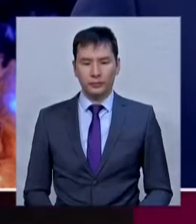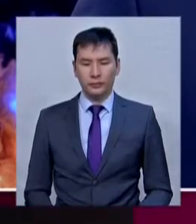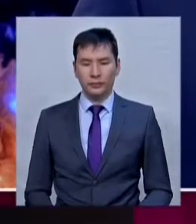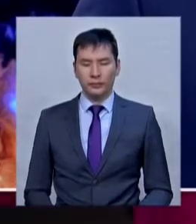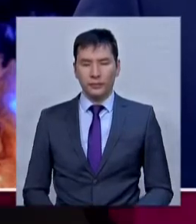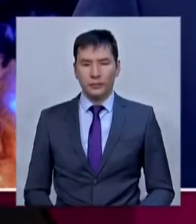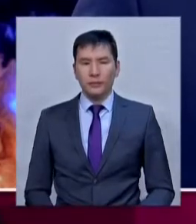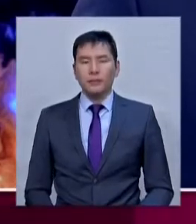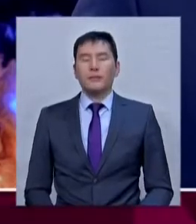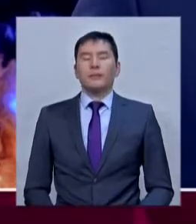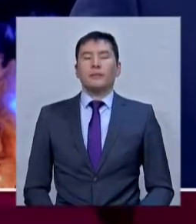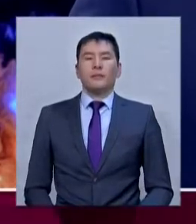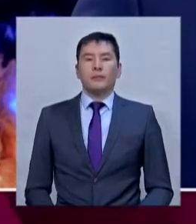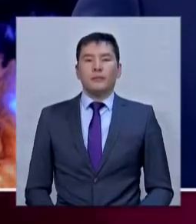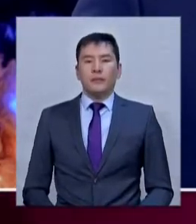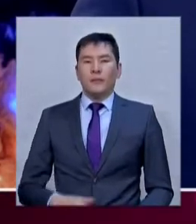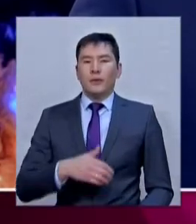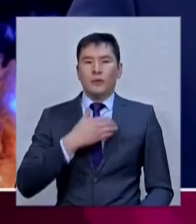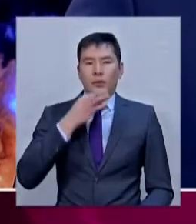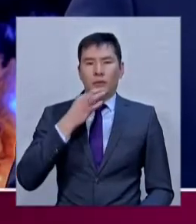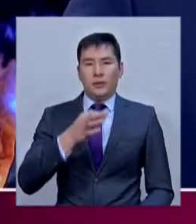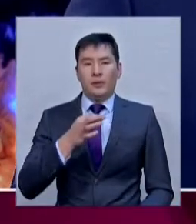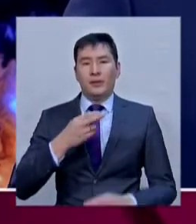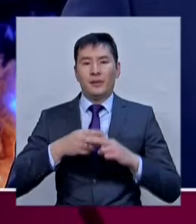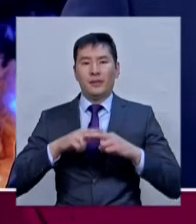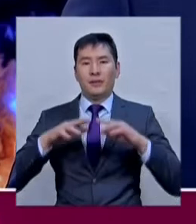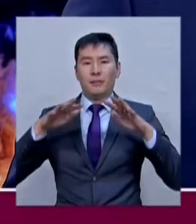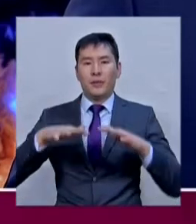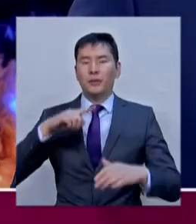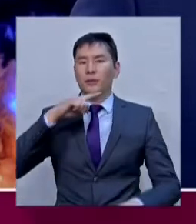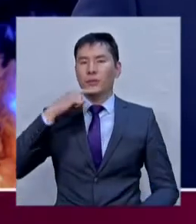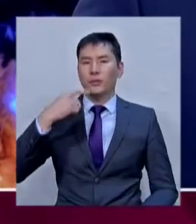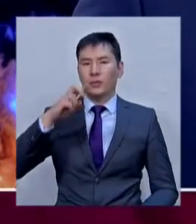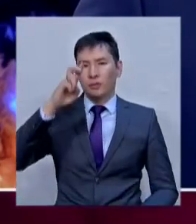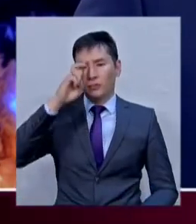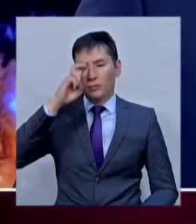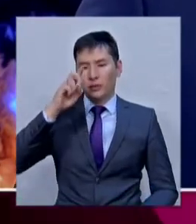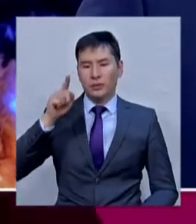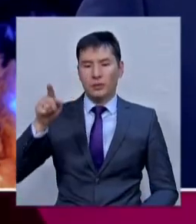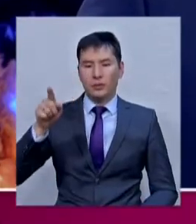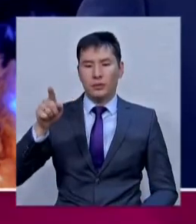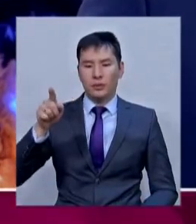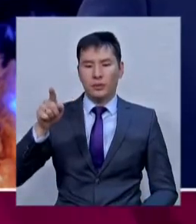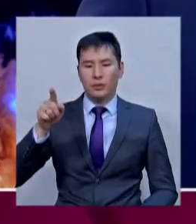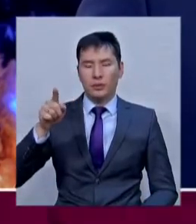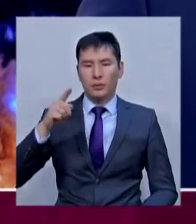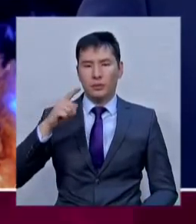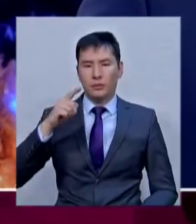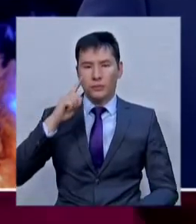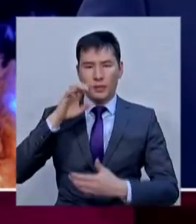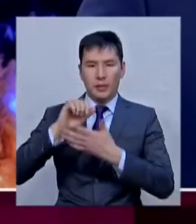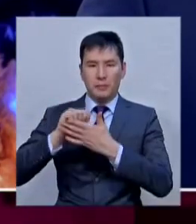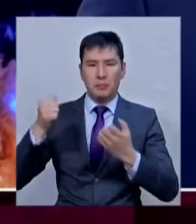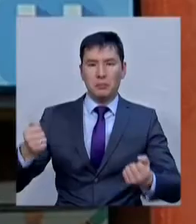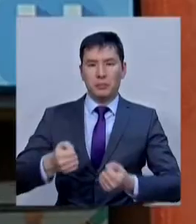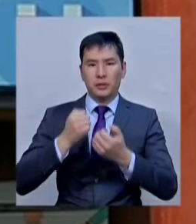Өте орынды. Бірден айтайық, бұл жерде енді Ресей мемлекеті қолдап отырған процесін көріп отырмыз. Өйткені алдағы